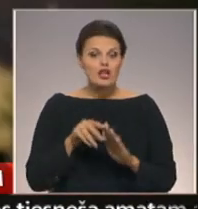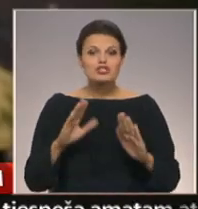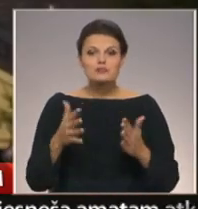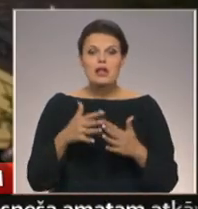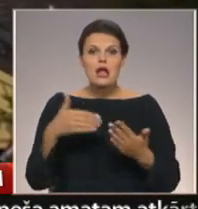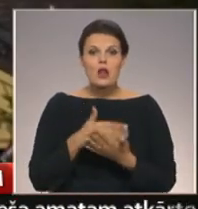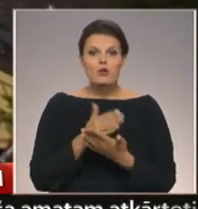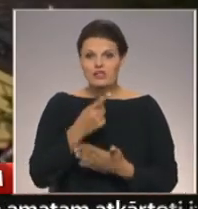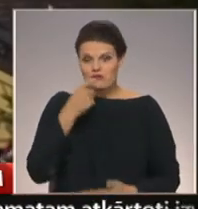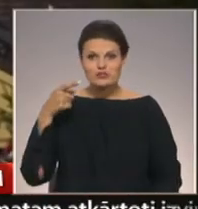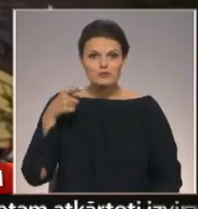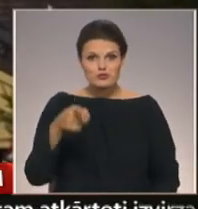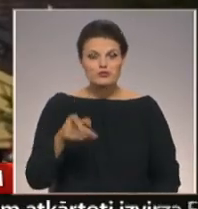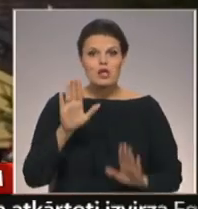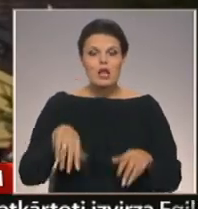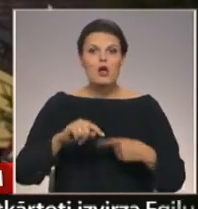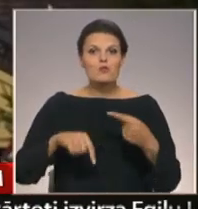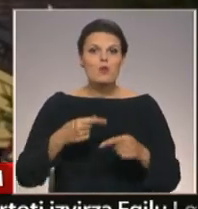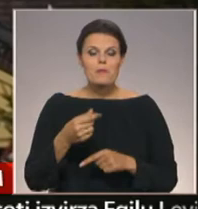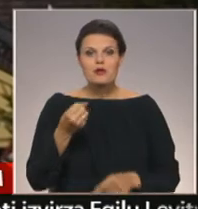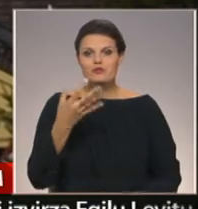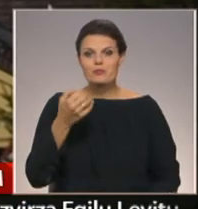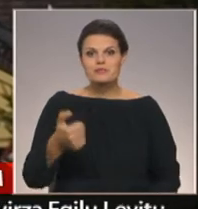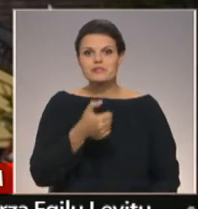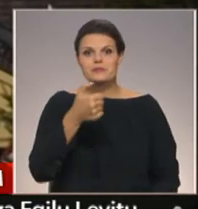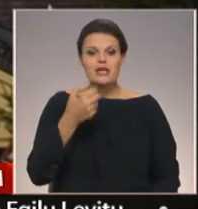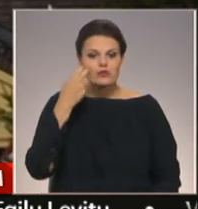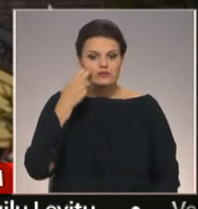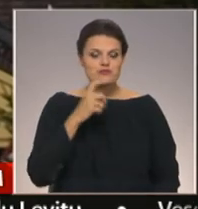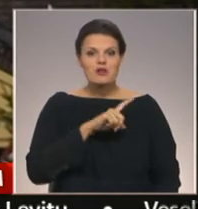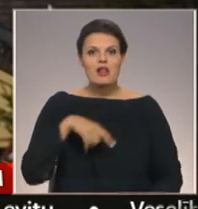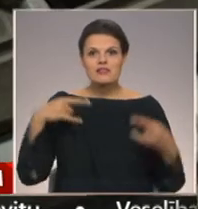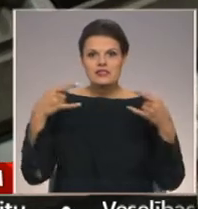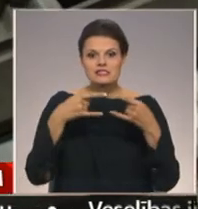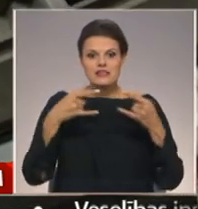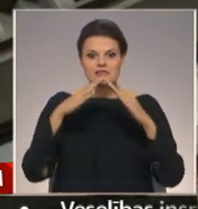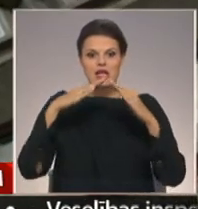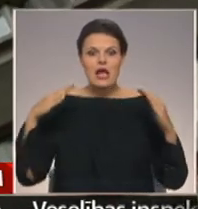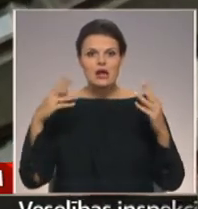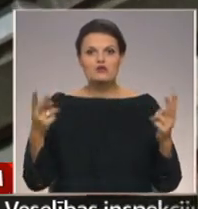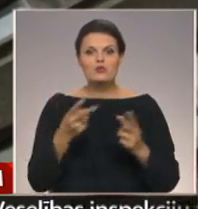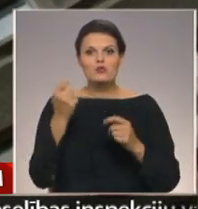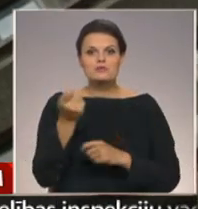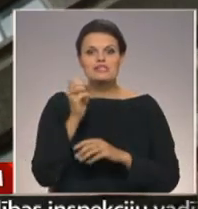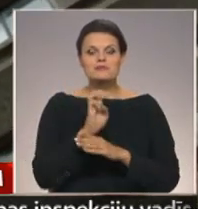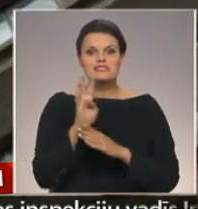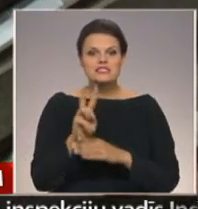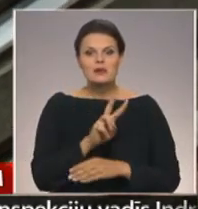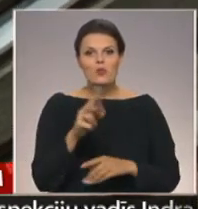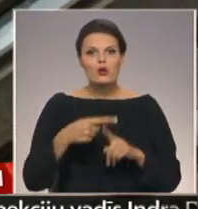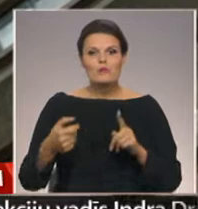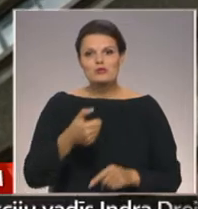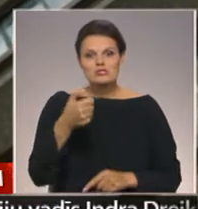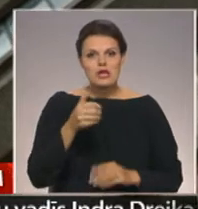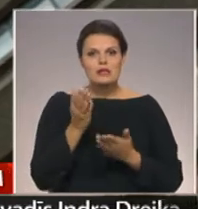tiesu 100 tūkstošus, lai nomainītu 15 gadus veco Latvijas televīzijas ēkas ugunsdzēsības sistēmu, kurai pēc